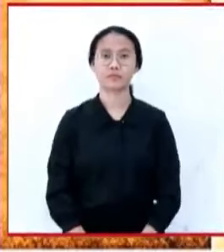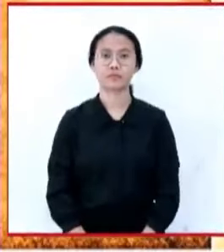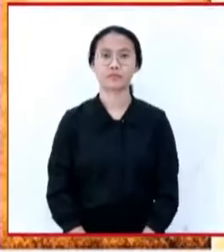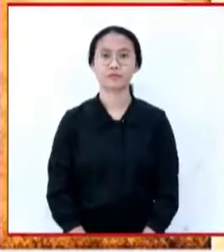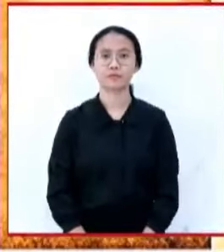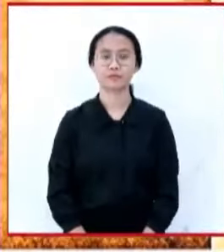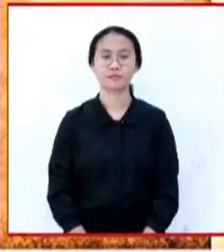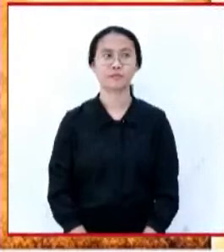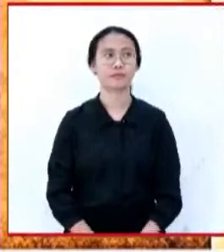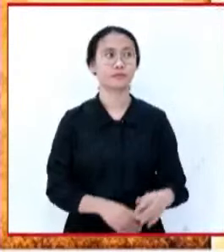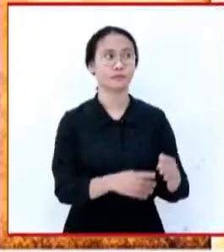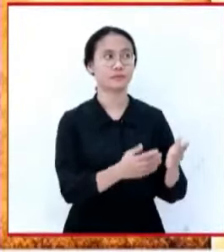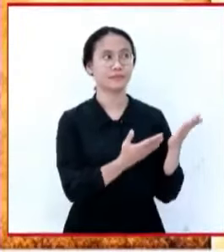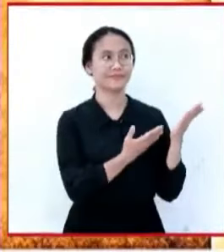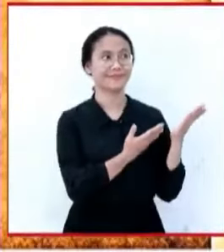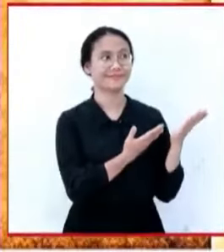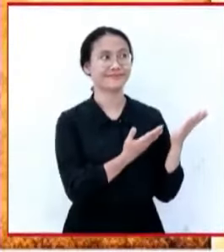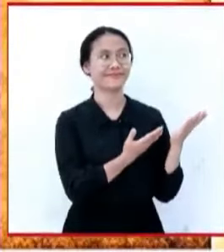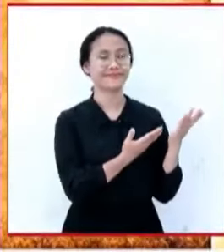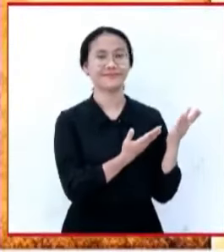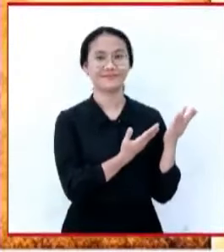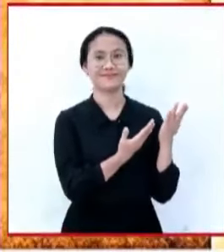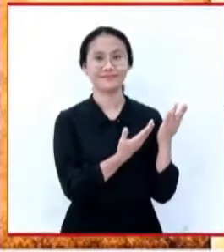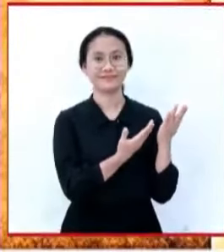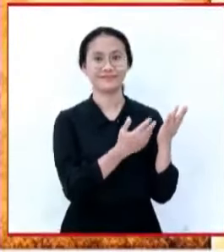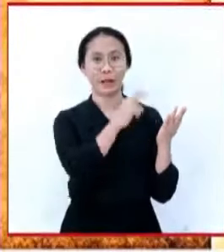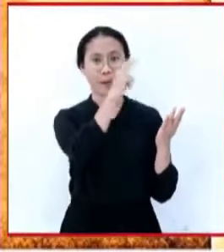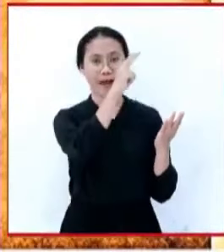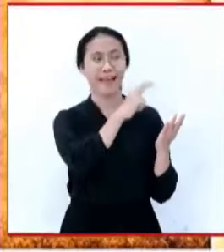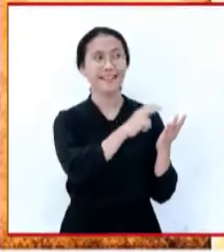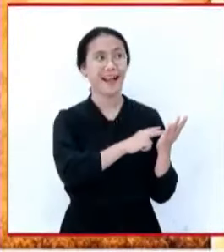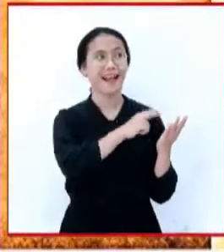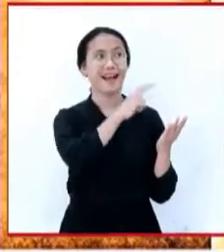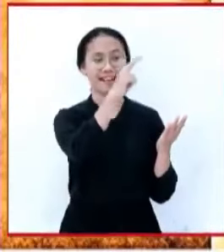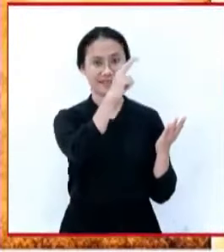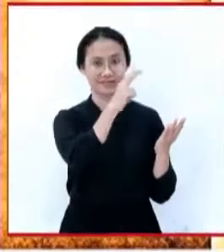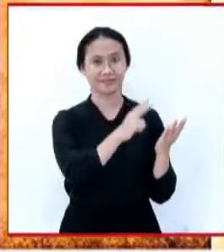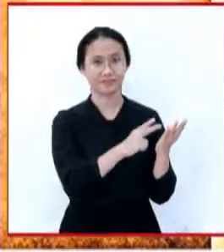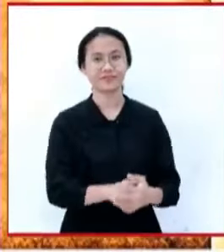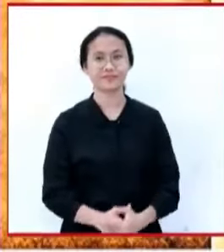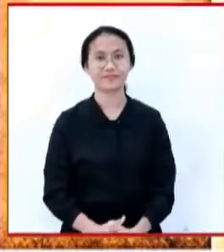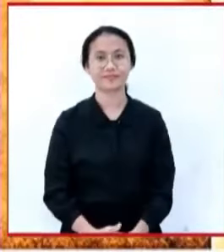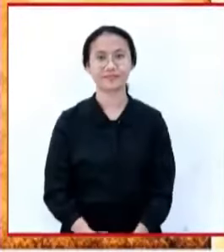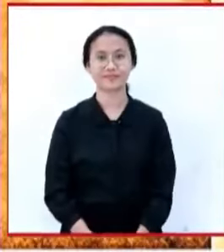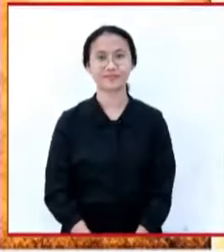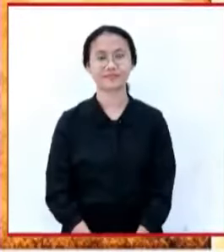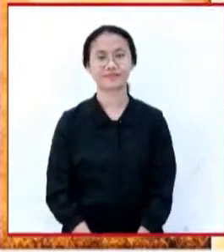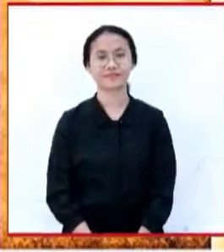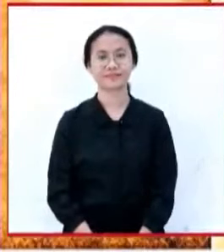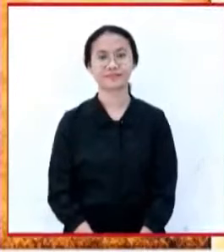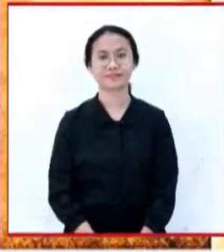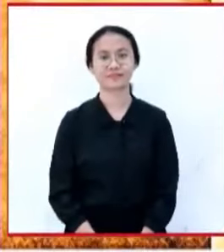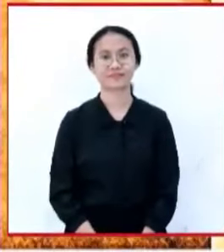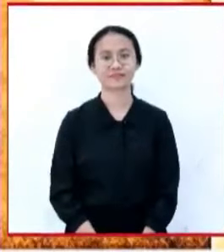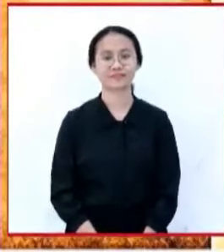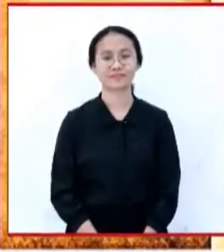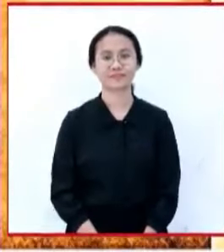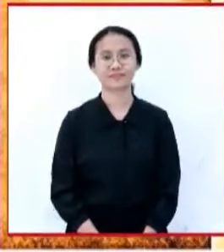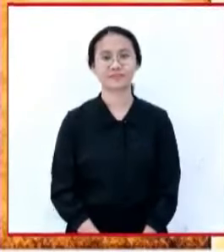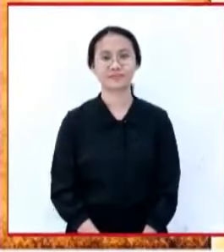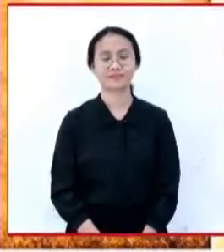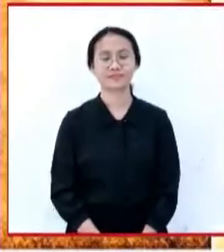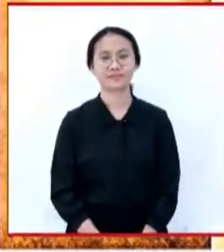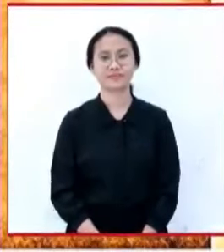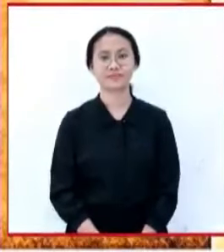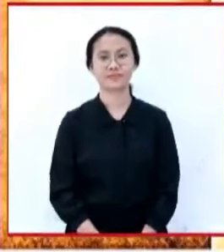kami berjalan sepanjang sebuah sungai yang mengalir dengan airnya yang jernih sekali yang pernah saya lihat kami